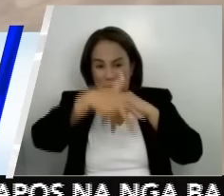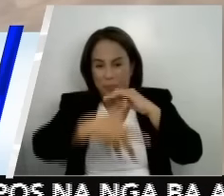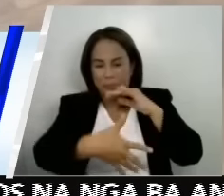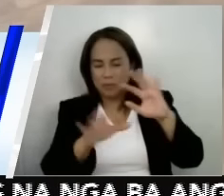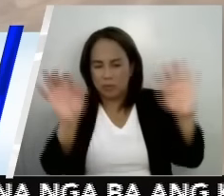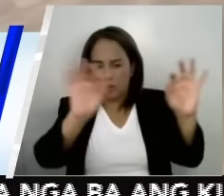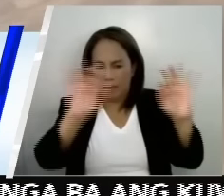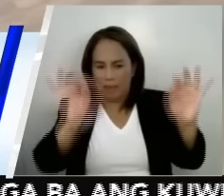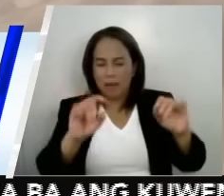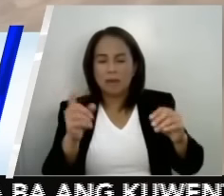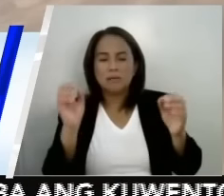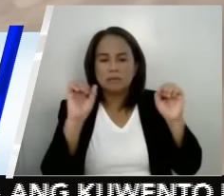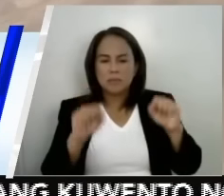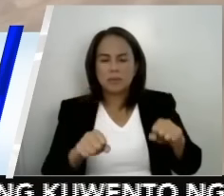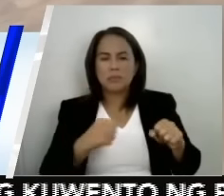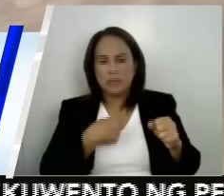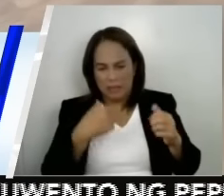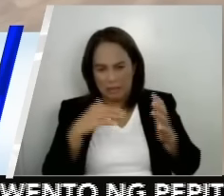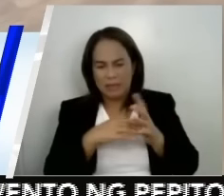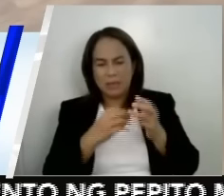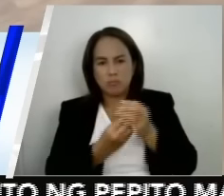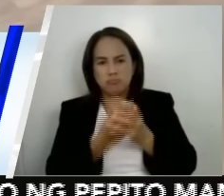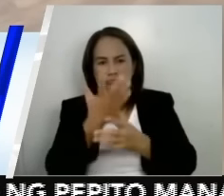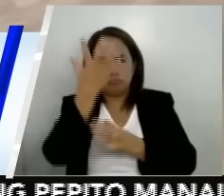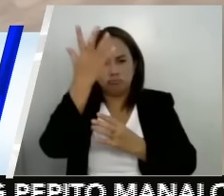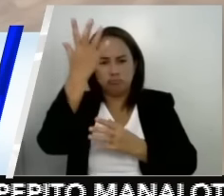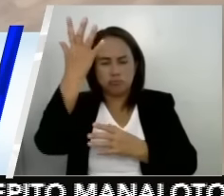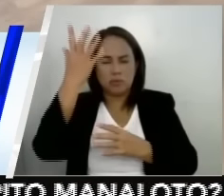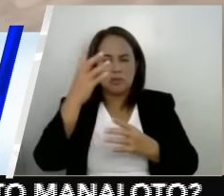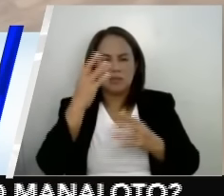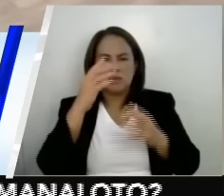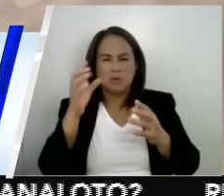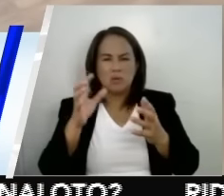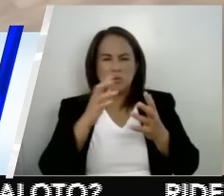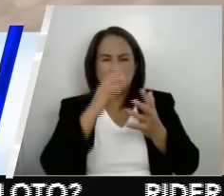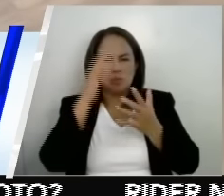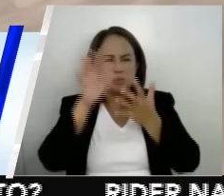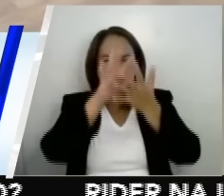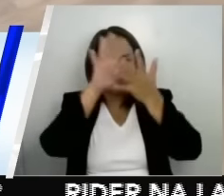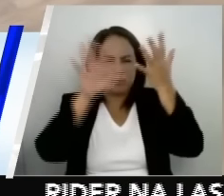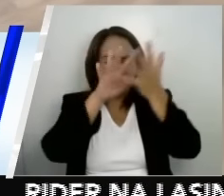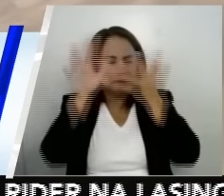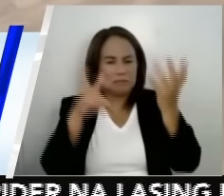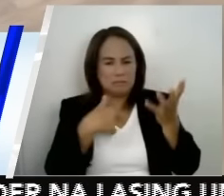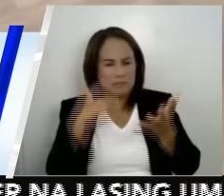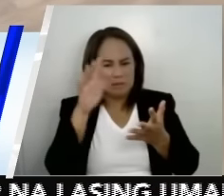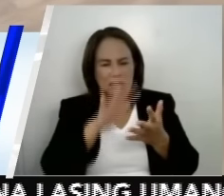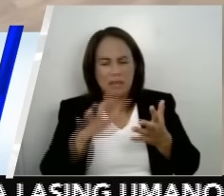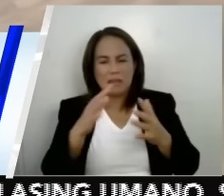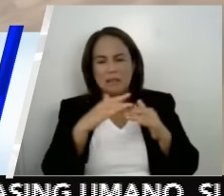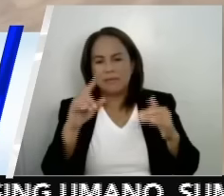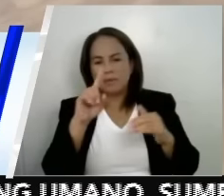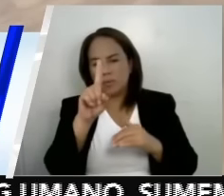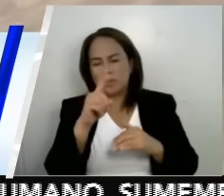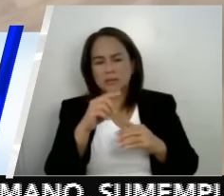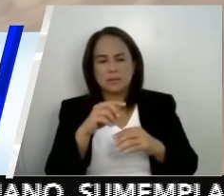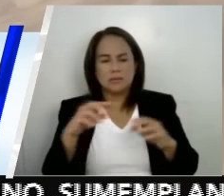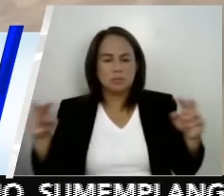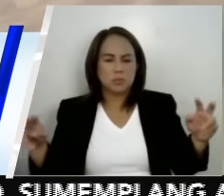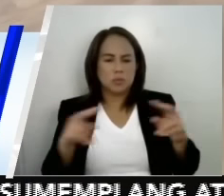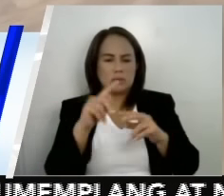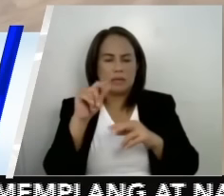magkaroon pa raw ng mga susunod na pagbuga ng usok. Nananatili sa Alert Level 1 ang Bulkan Taal. Bawal pa rin ang